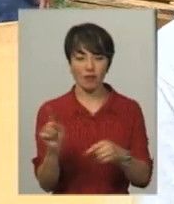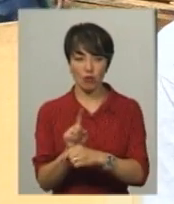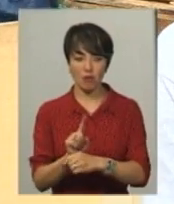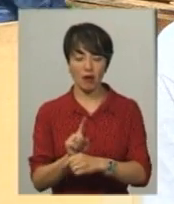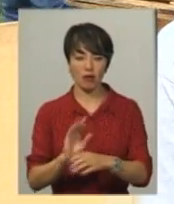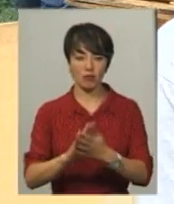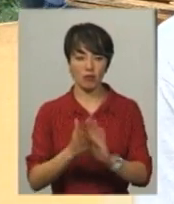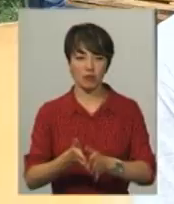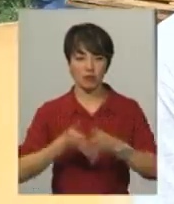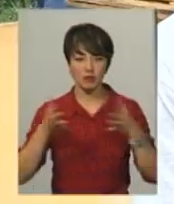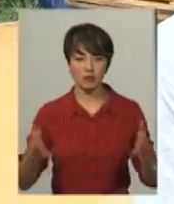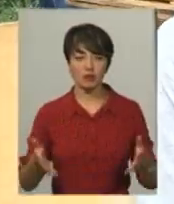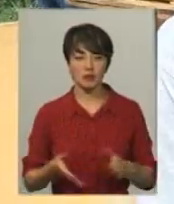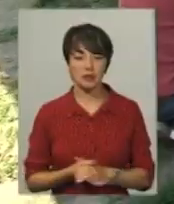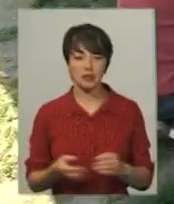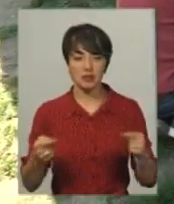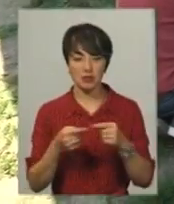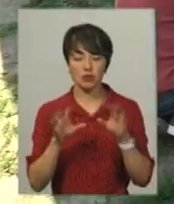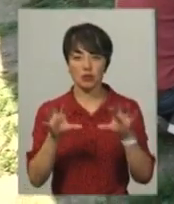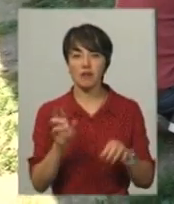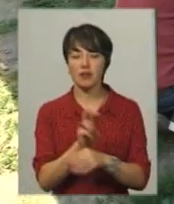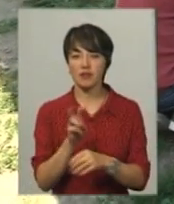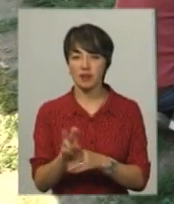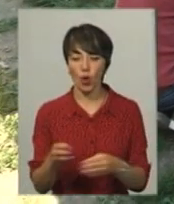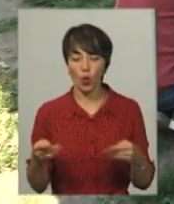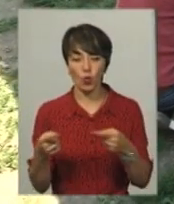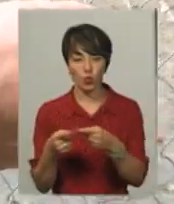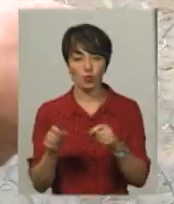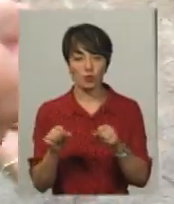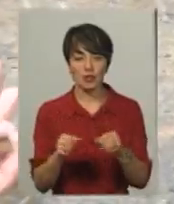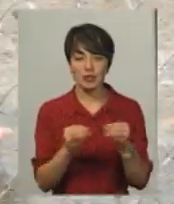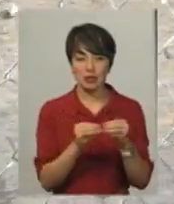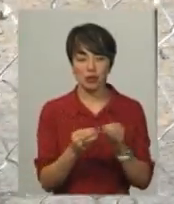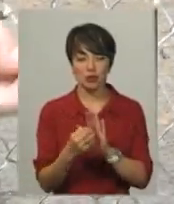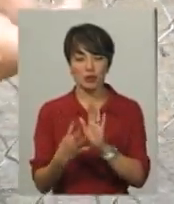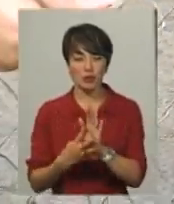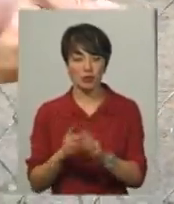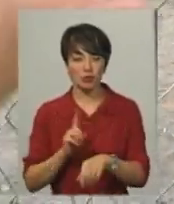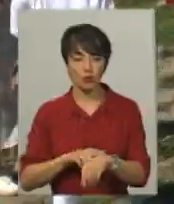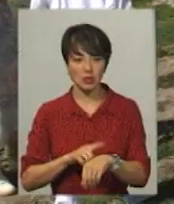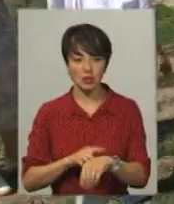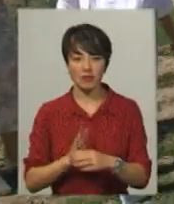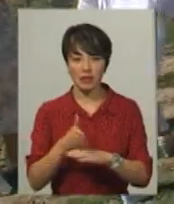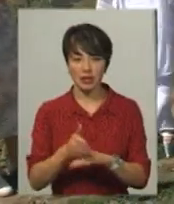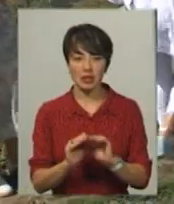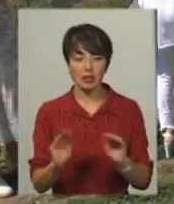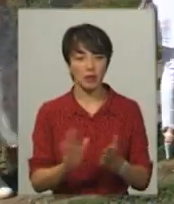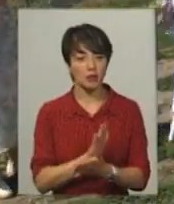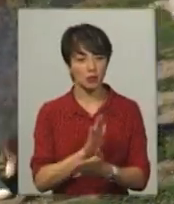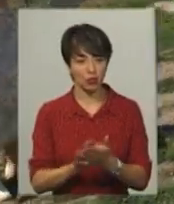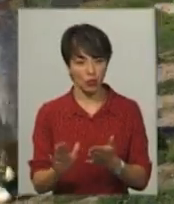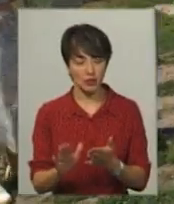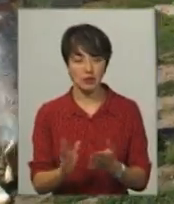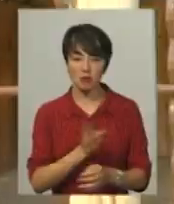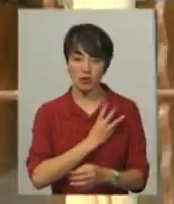як потребує згідно чинного законодавства. Відвідати зоокуточок можна з 10 до 19.00. Вхід для дітей безкоштовний.